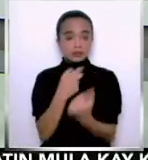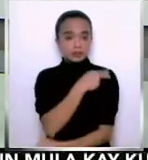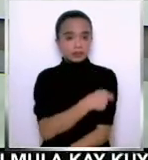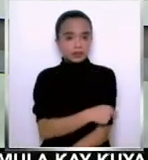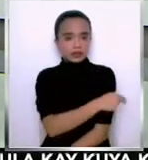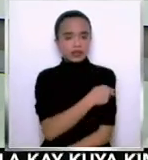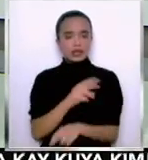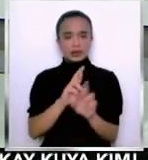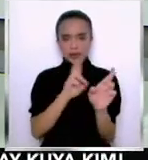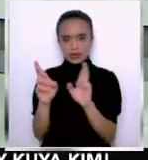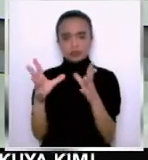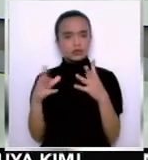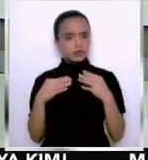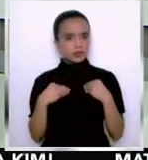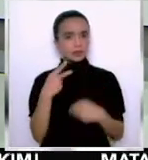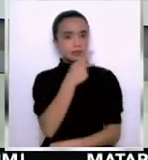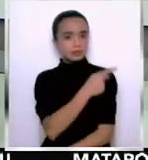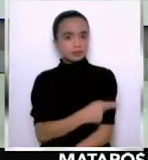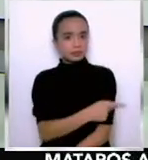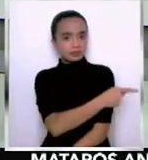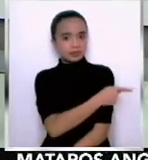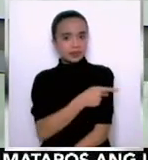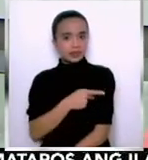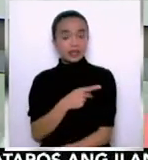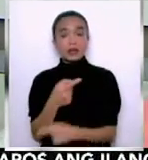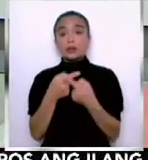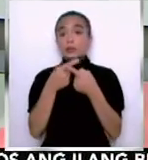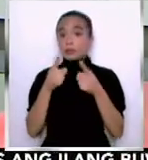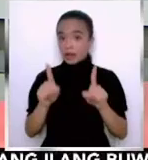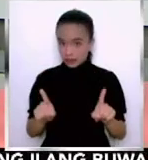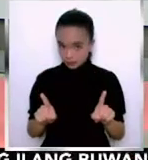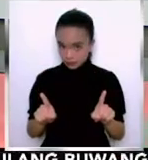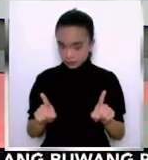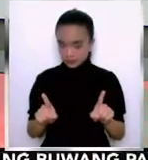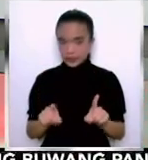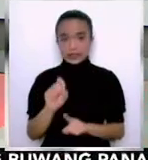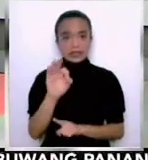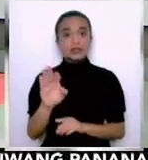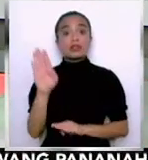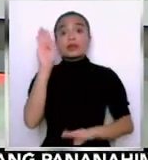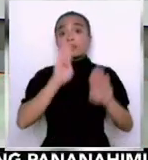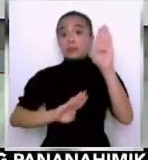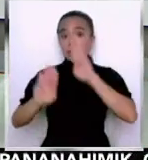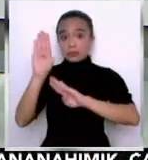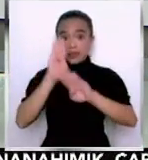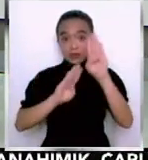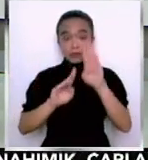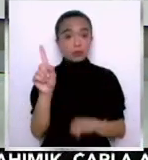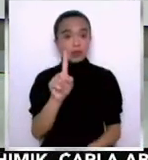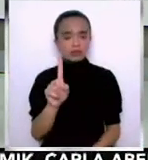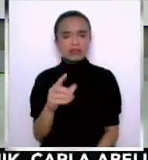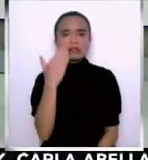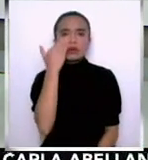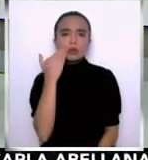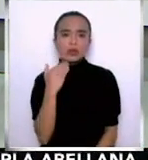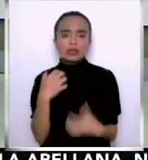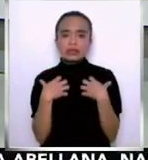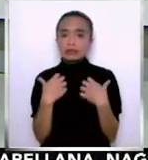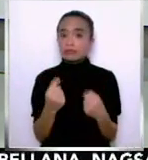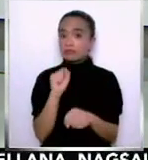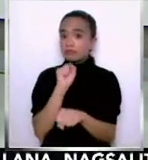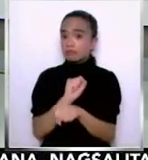pasyente. Magkakaproblema lang daw kung magkulang ang healthcare workers. May ilang pangaraw na hindi